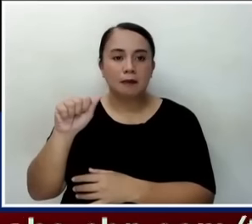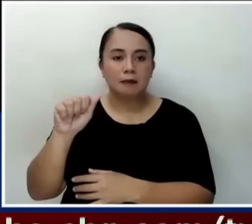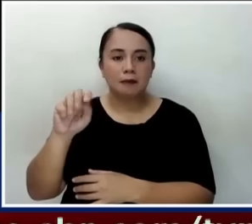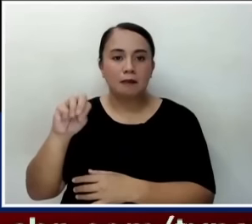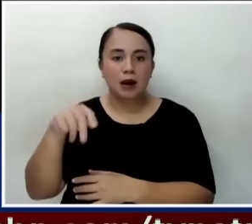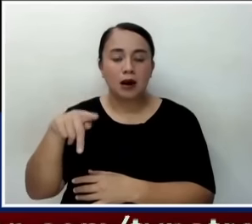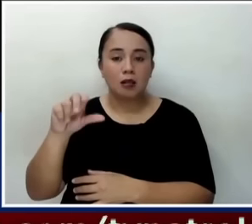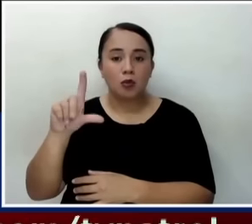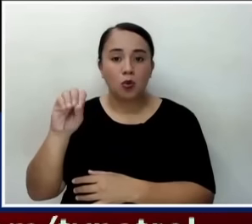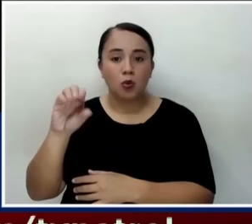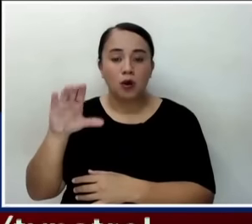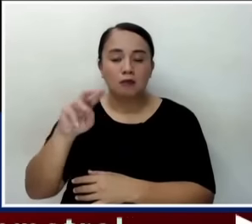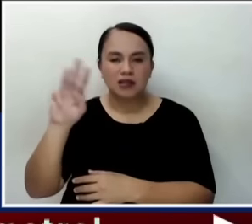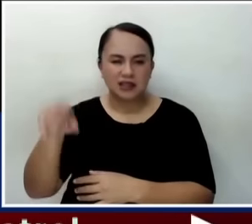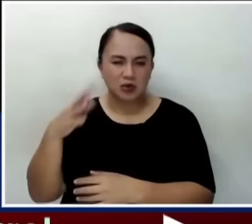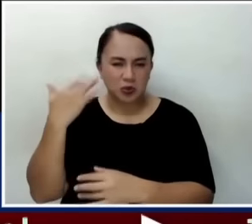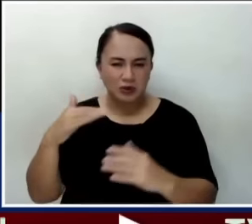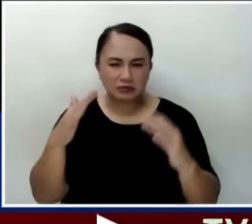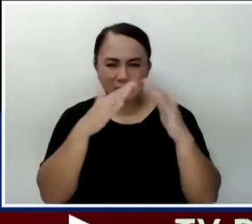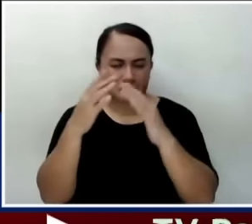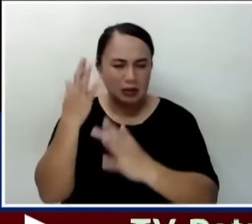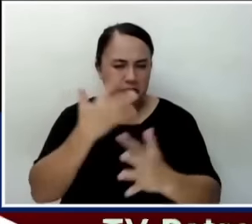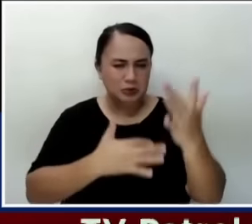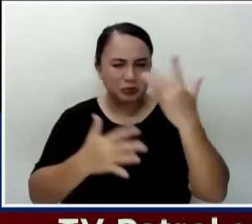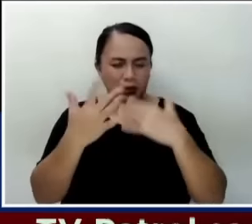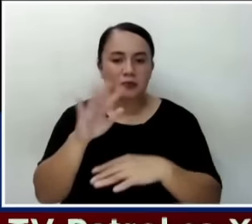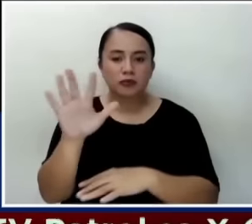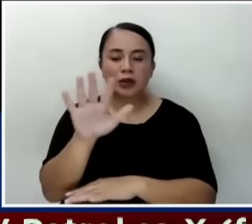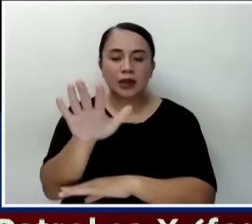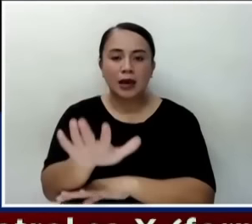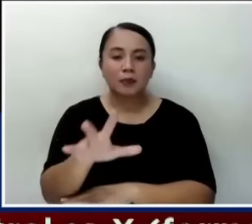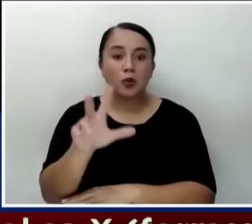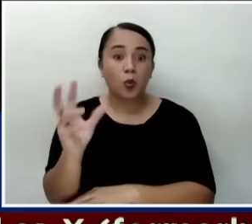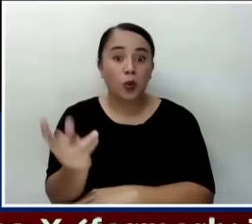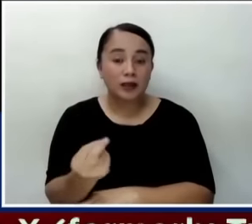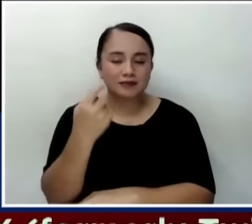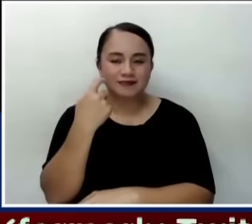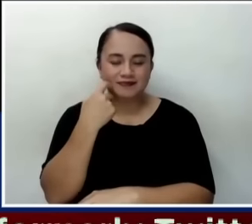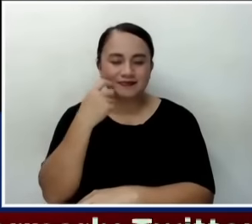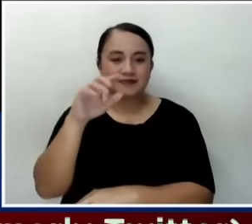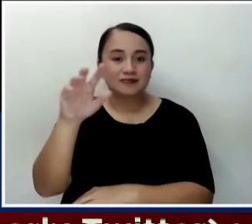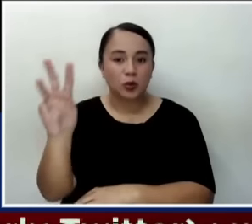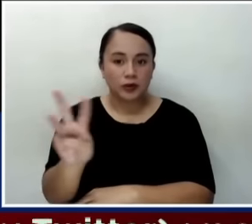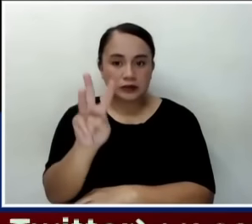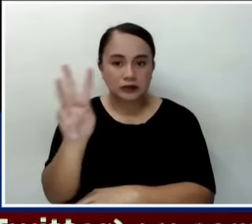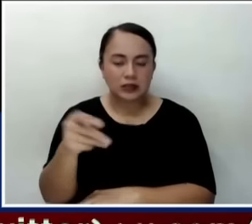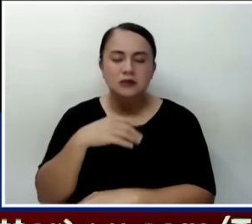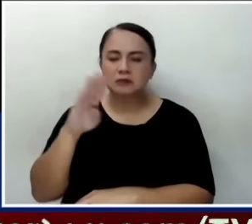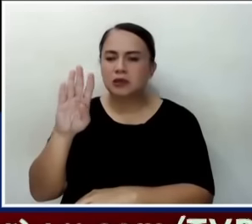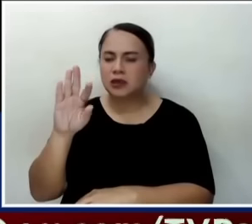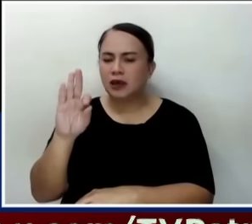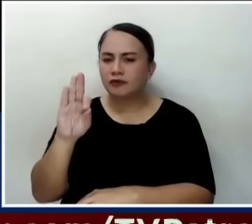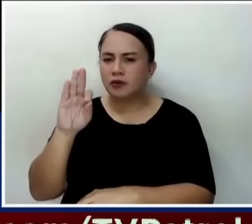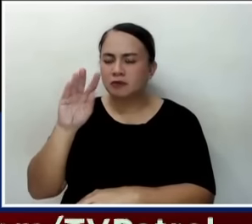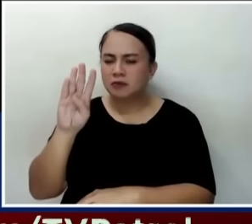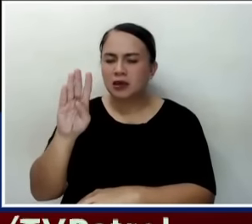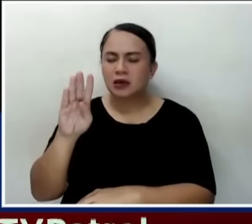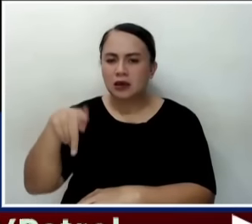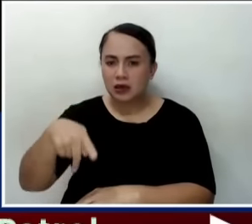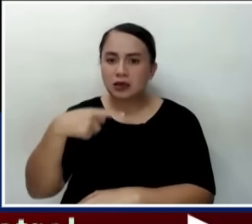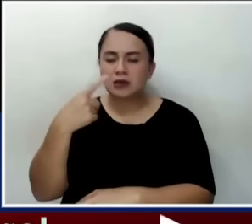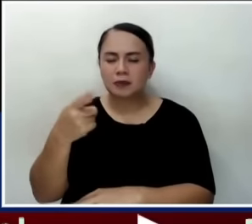ang residential area sa lugar alas 5:30 na hapon nitong Miyerkules. Ayon sa BFP, umabot sa ikalawang alarmang